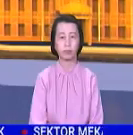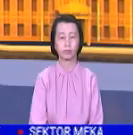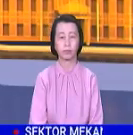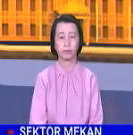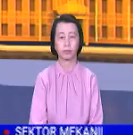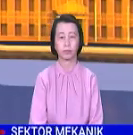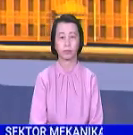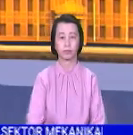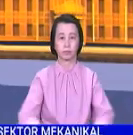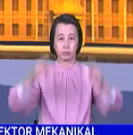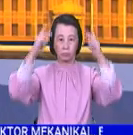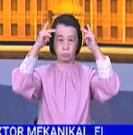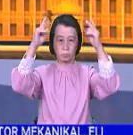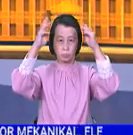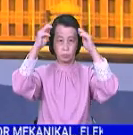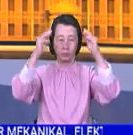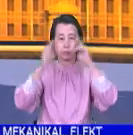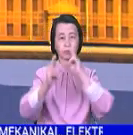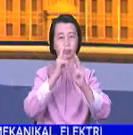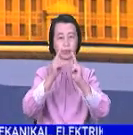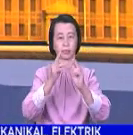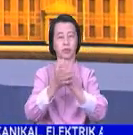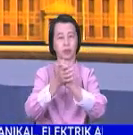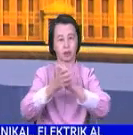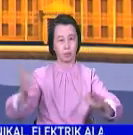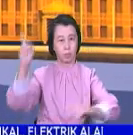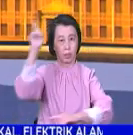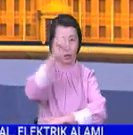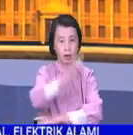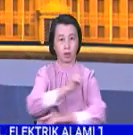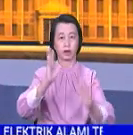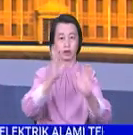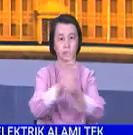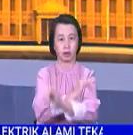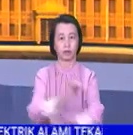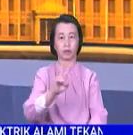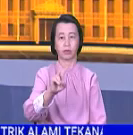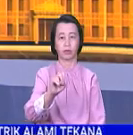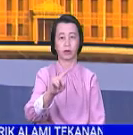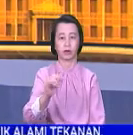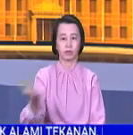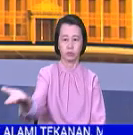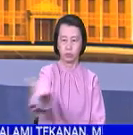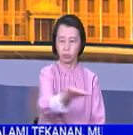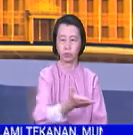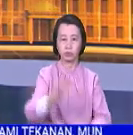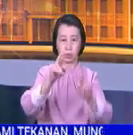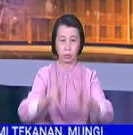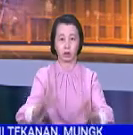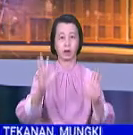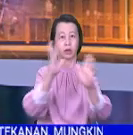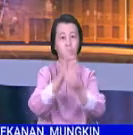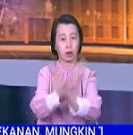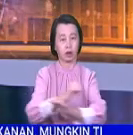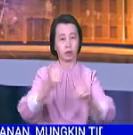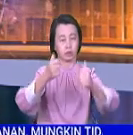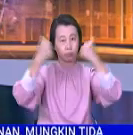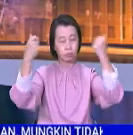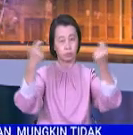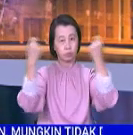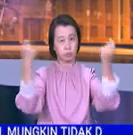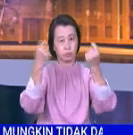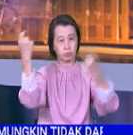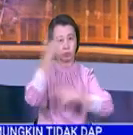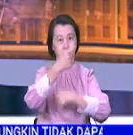Hai Perdana Menteri mengucapkan selamat hari Serawak 2021 kepada seluruh rakyat Salwa ia menyambutnya